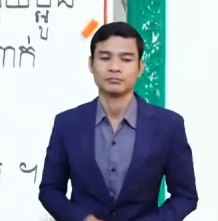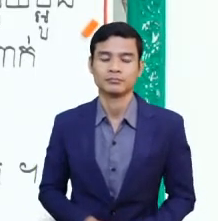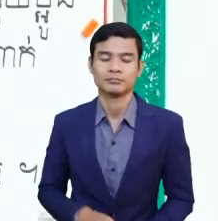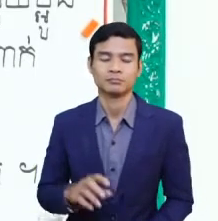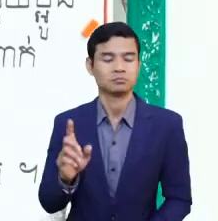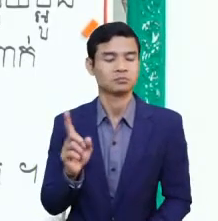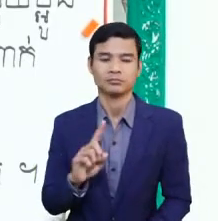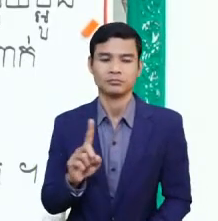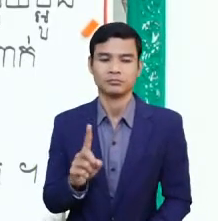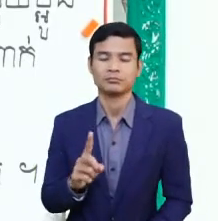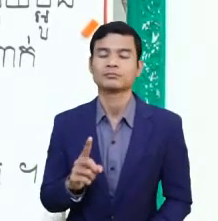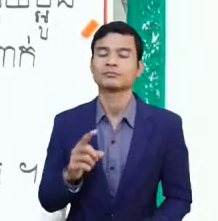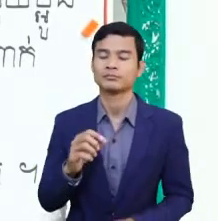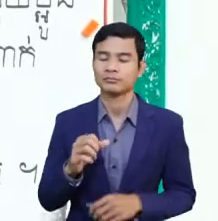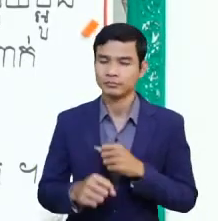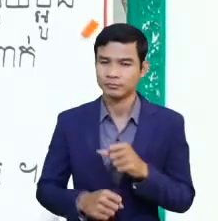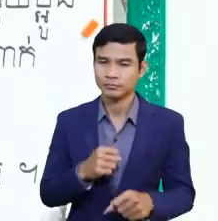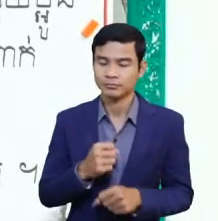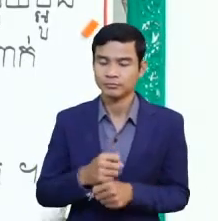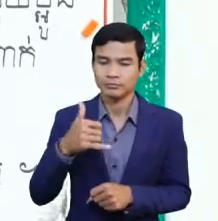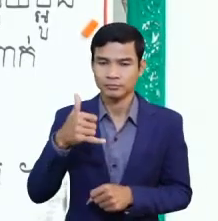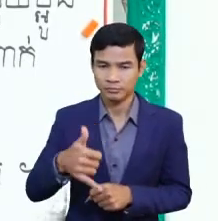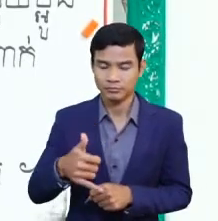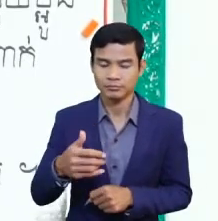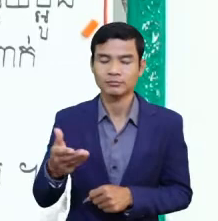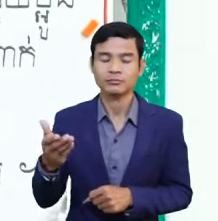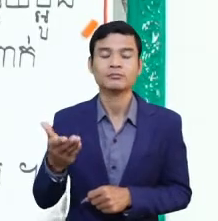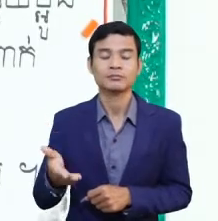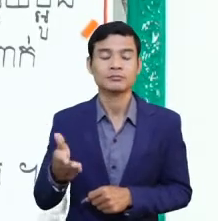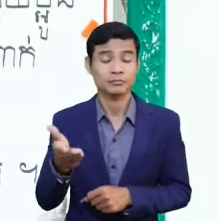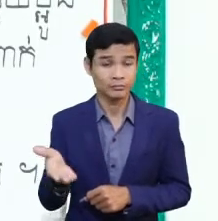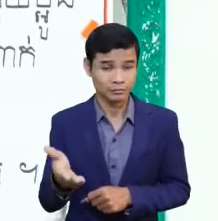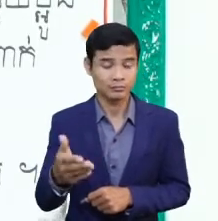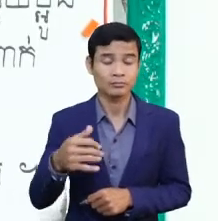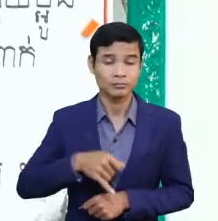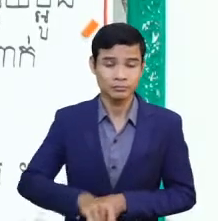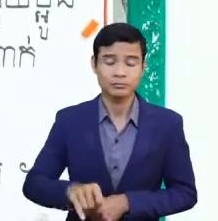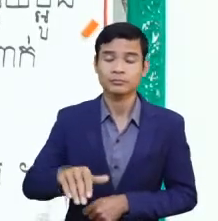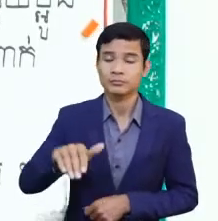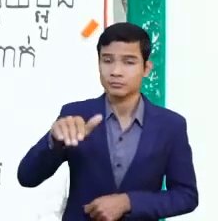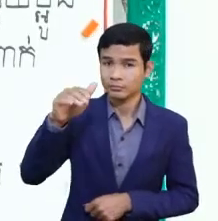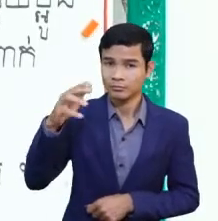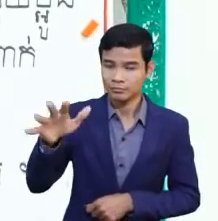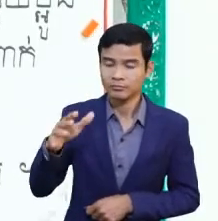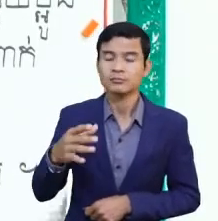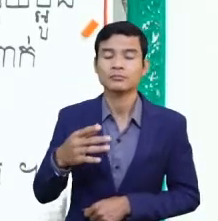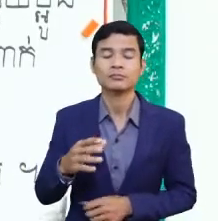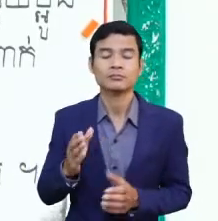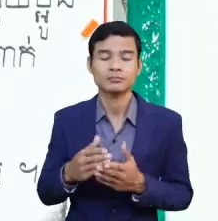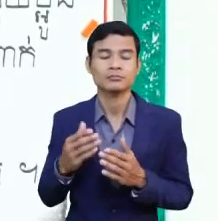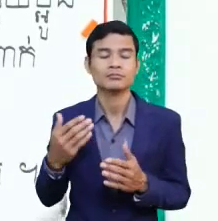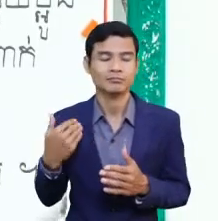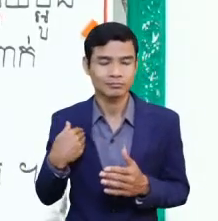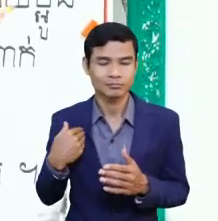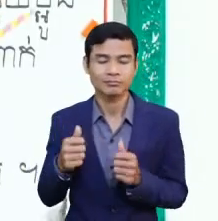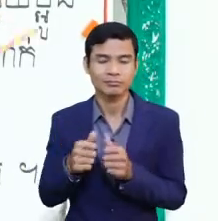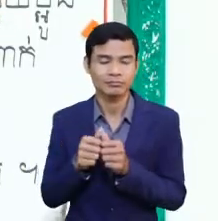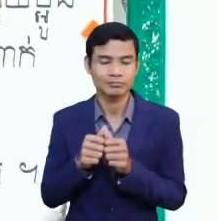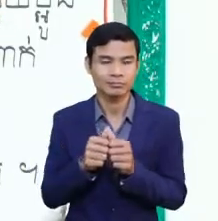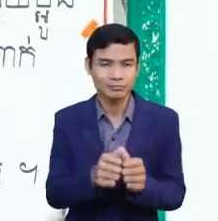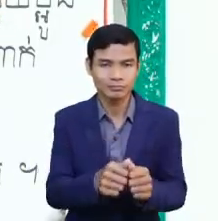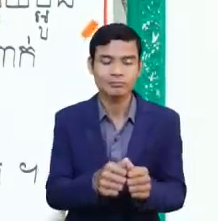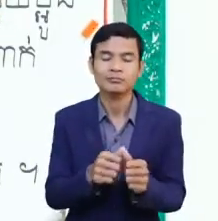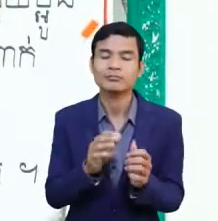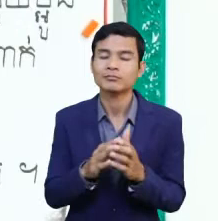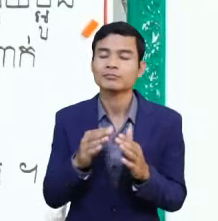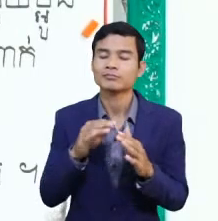tê con nằm ní con thùng hai con từ chia mùi